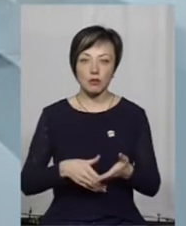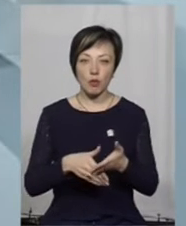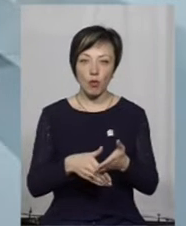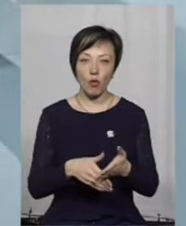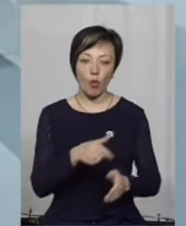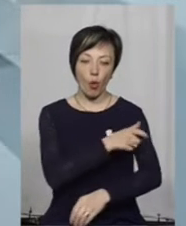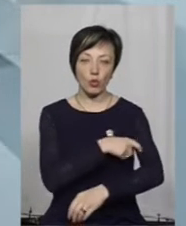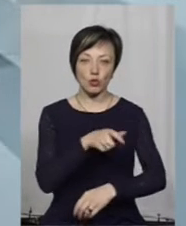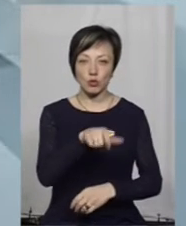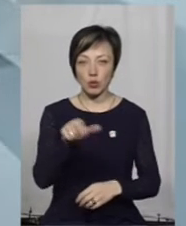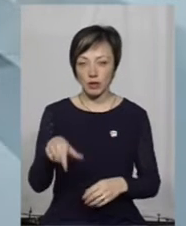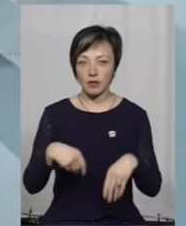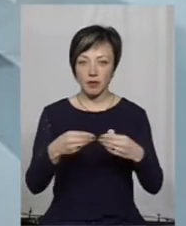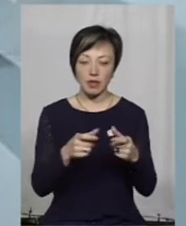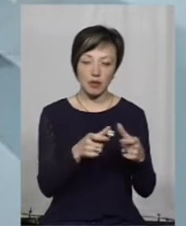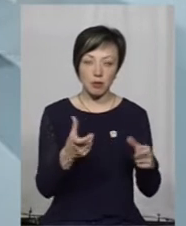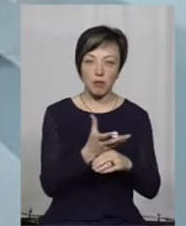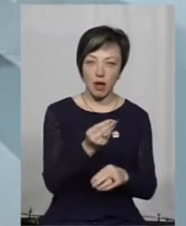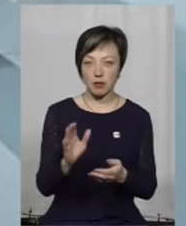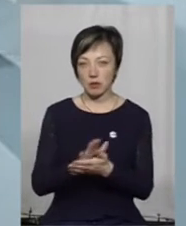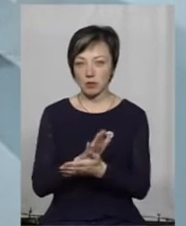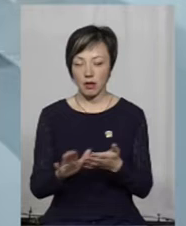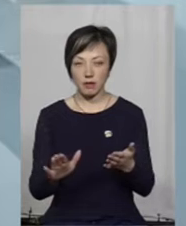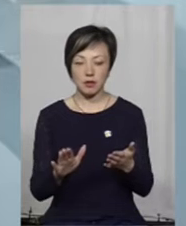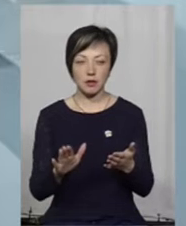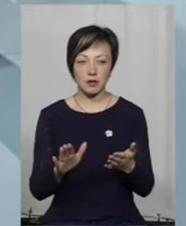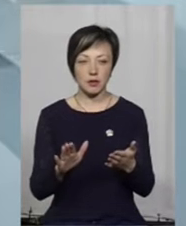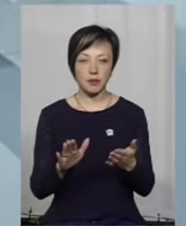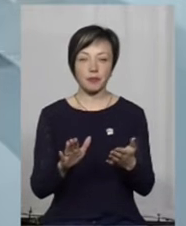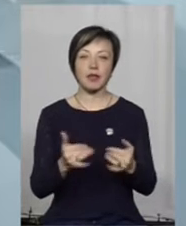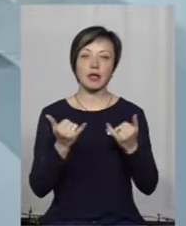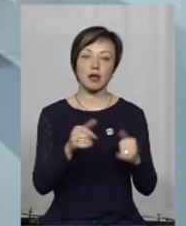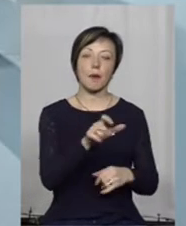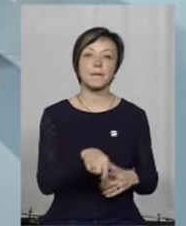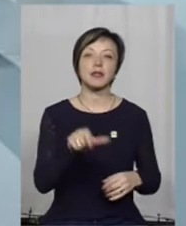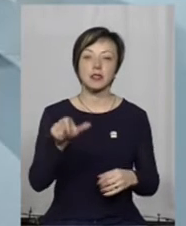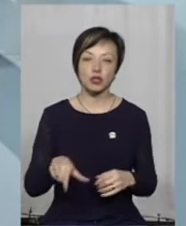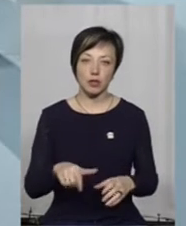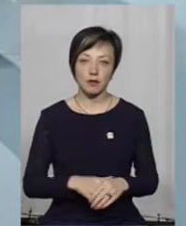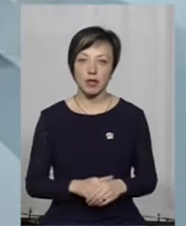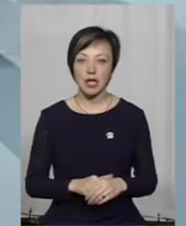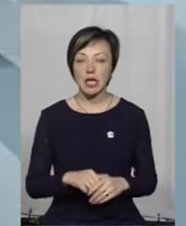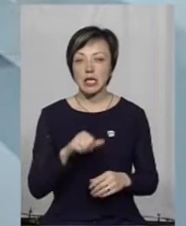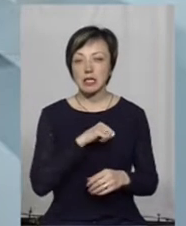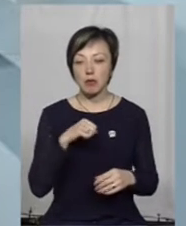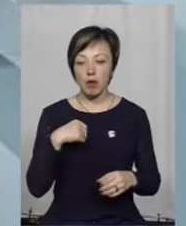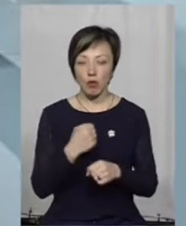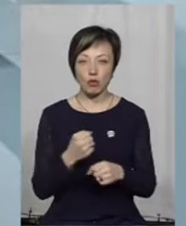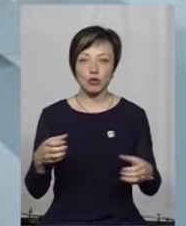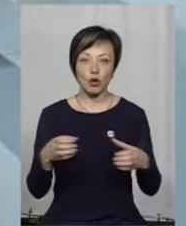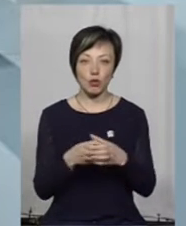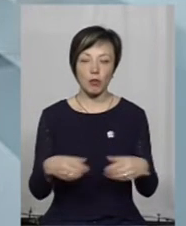допомогою кондукторів видавалися квитки як платні, так і безоплатні, і безкоштовні для пасажирів. Сама робоча група,